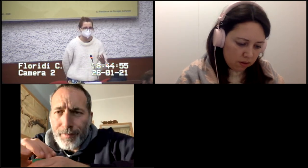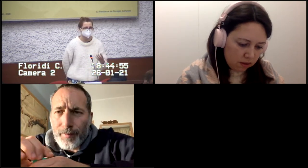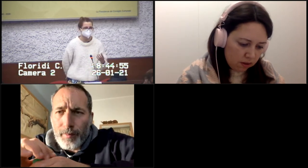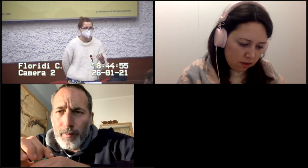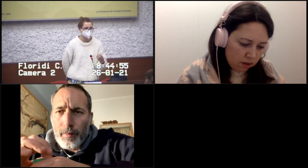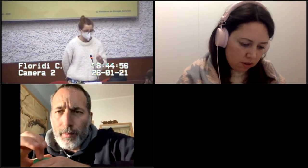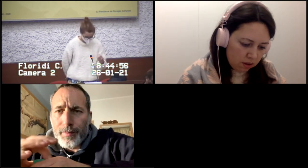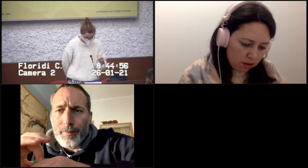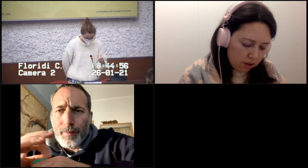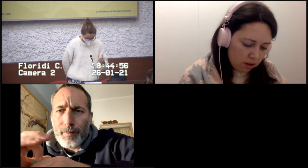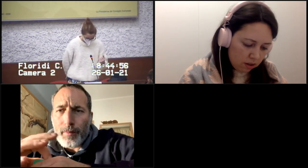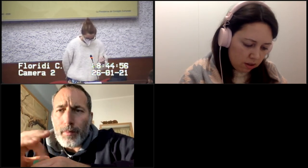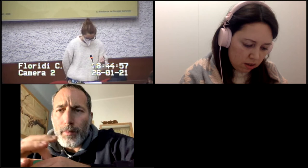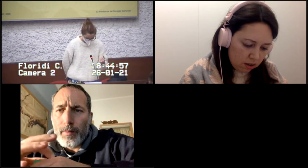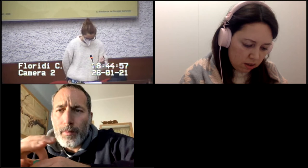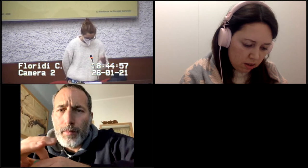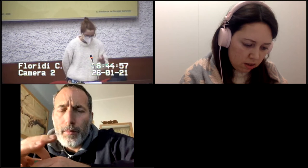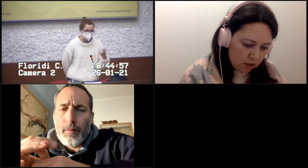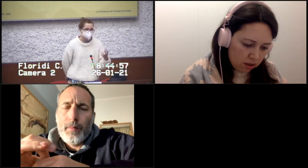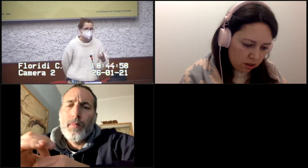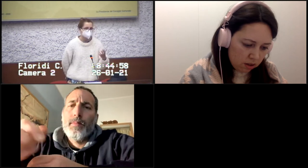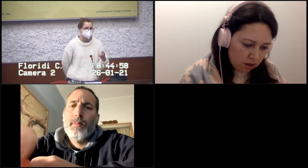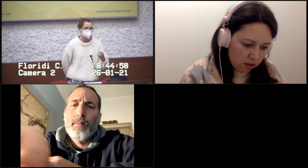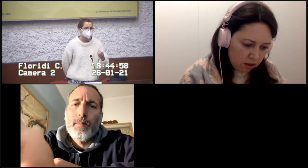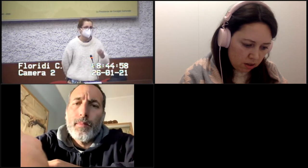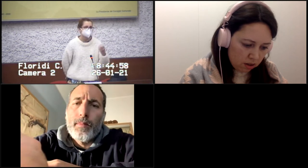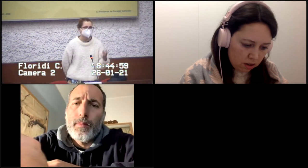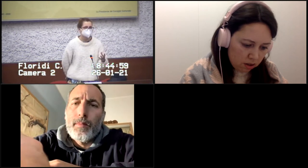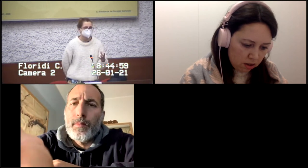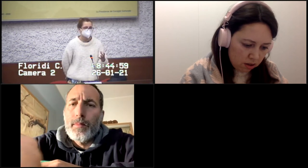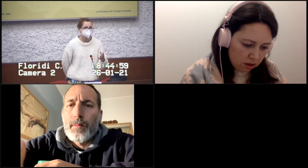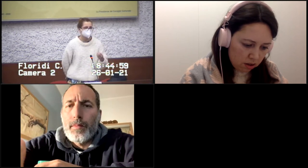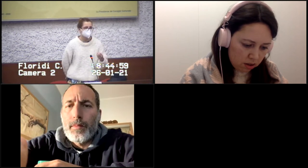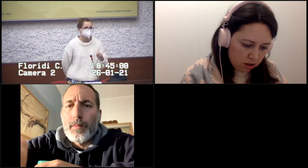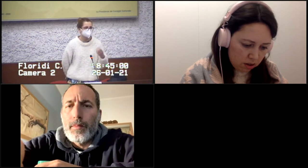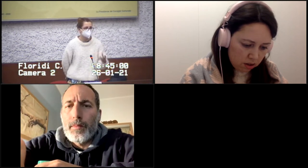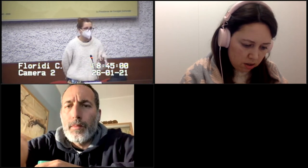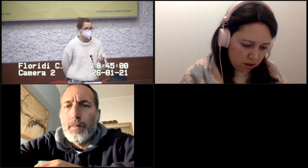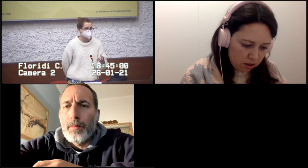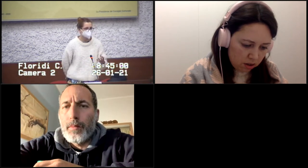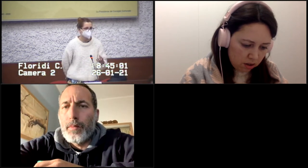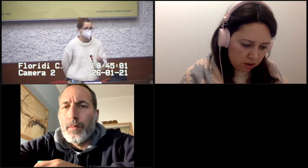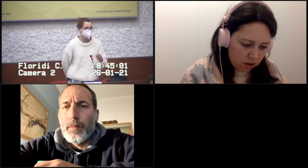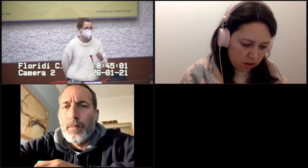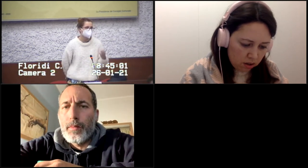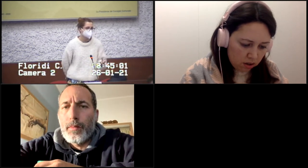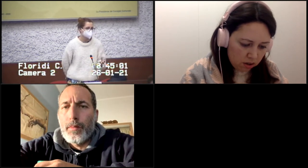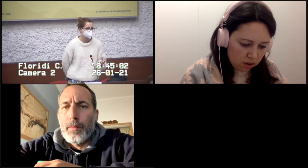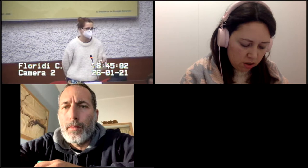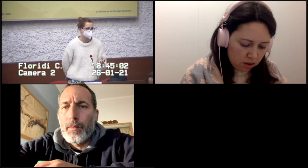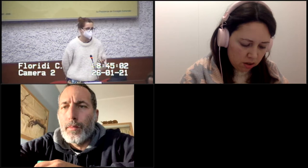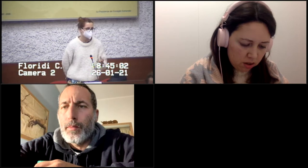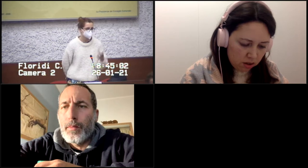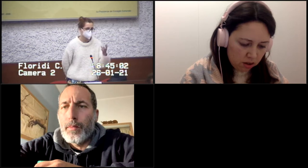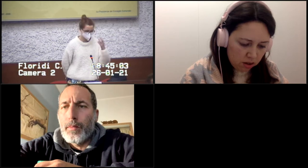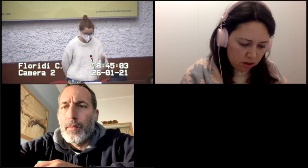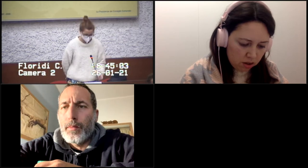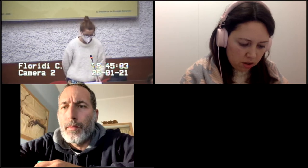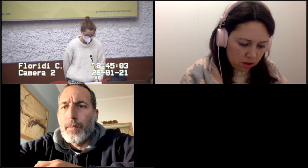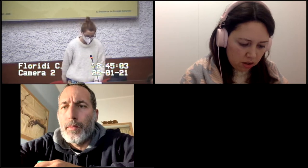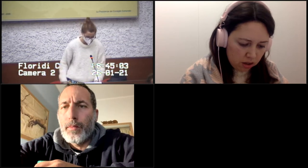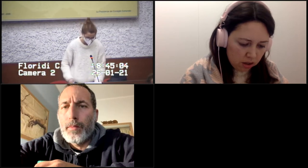che ha incontrato, e che è un po', insomma, quello che succede quando ci lasciano le brave persone.